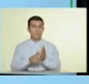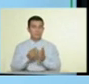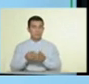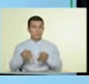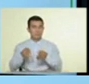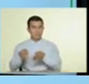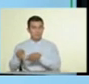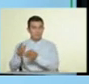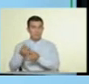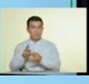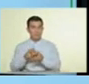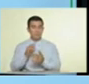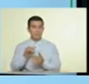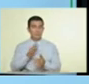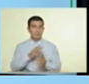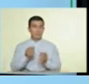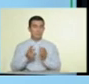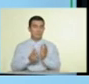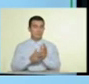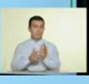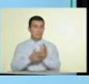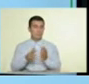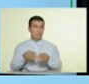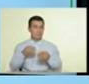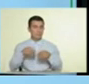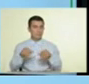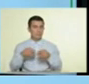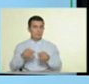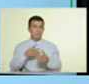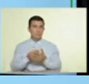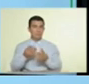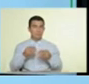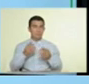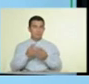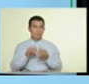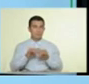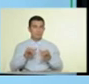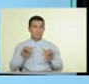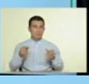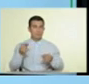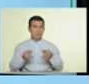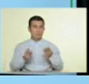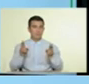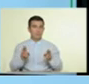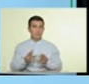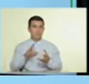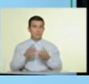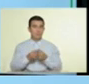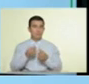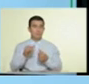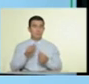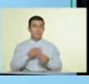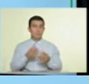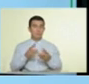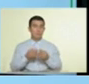tadan ko'chat ekilgan ekan. Bunda ham demak ko'paytirishning taqsimot qonunidan foydalanib, umumiy ko'paytuvchi 7